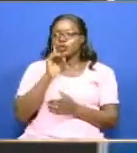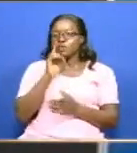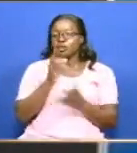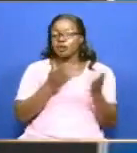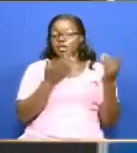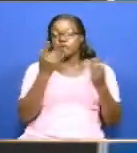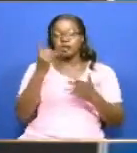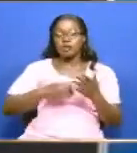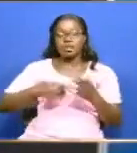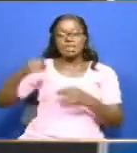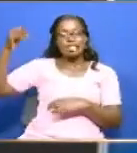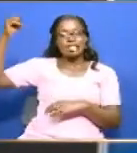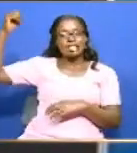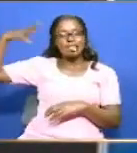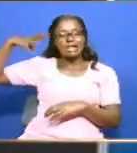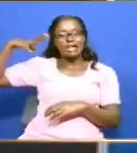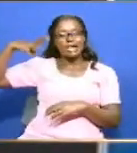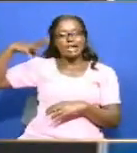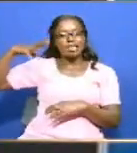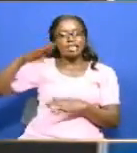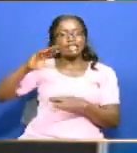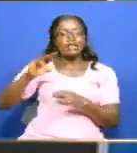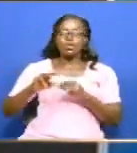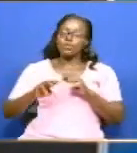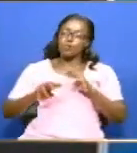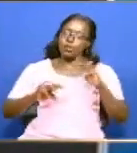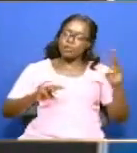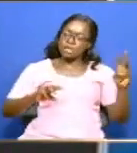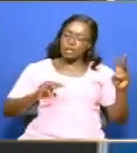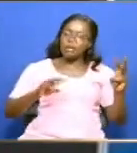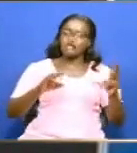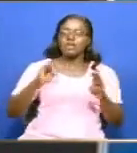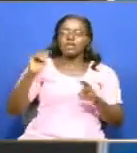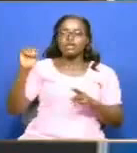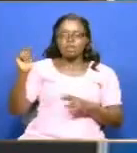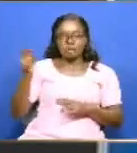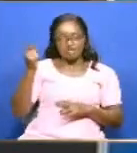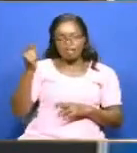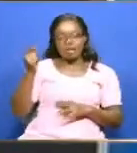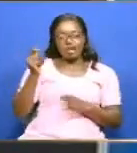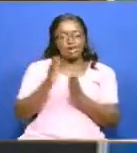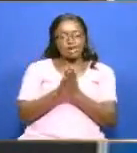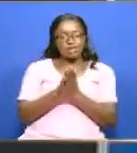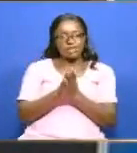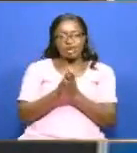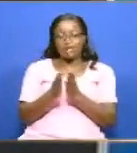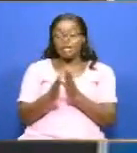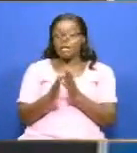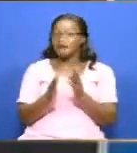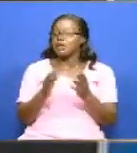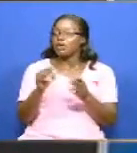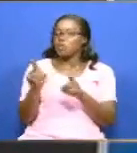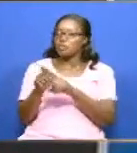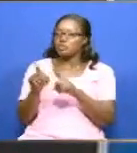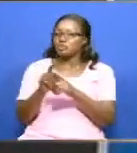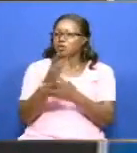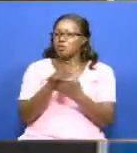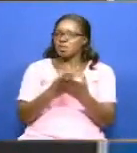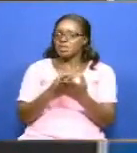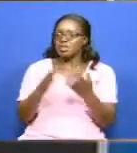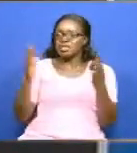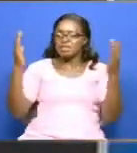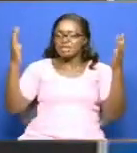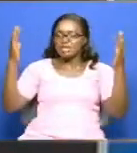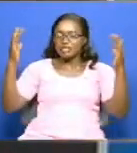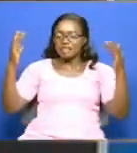kushamiri siku nzima katika sehemu za kaskazini mashariki mwa nchi, ilhali katika maeneo ya magharibi mwa nchi kutakuwa na mvua katika